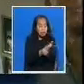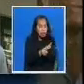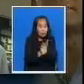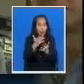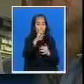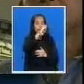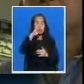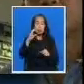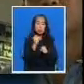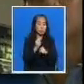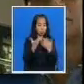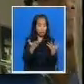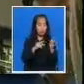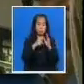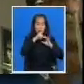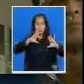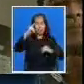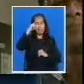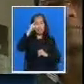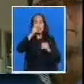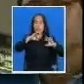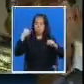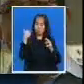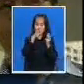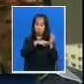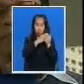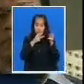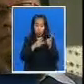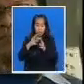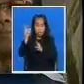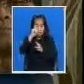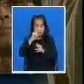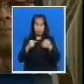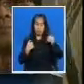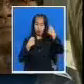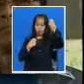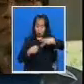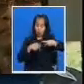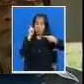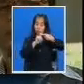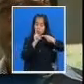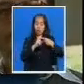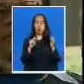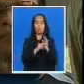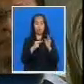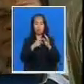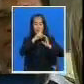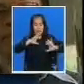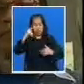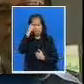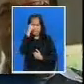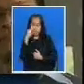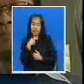บประกันที่เราจะดึงเข้ามาเนี่ยมี2เรื่องนะครับเรื่องแรกก็คือเรื่องของการประกันภัยนะฮะภัยธรรมชา